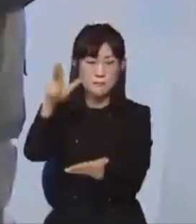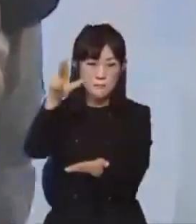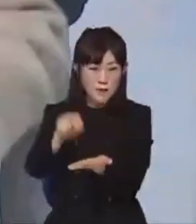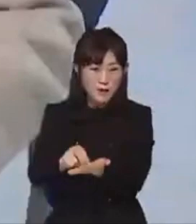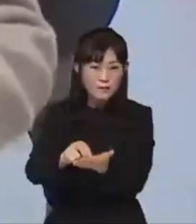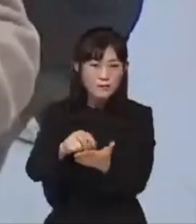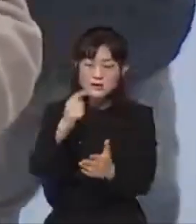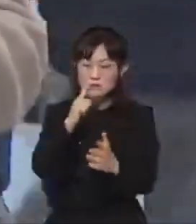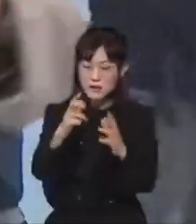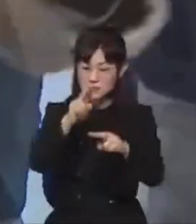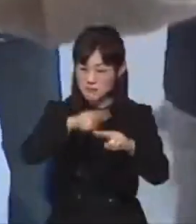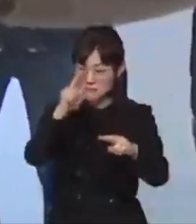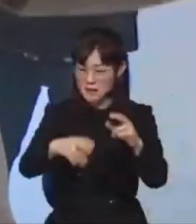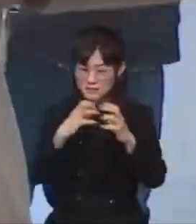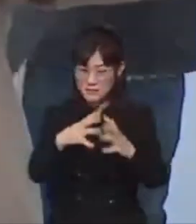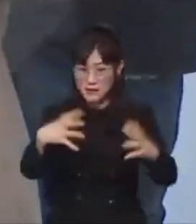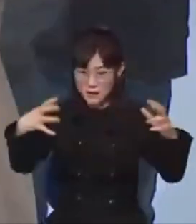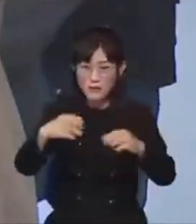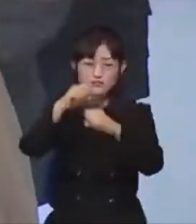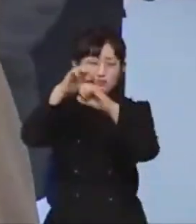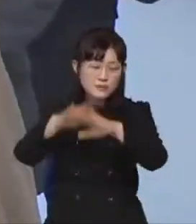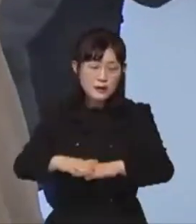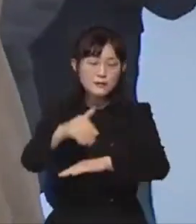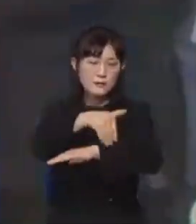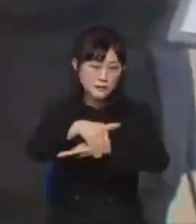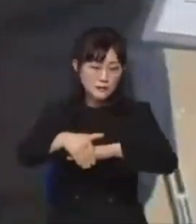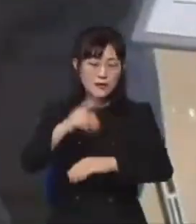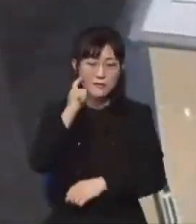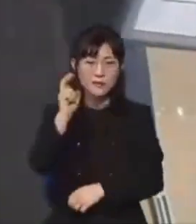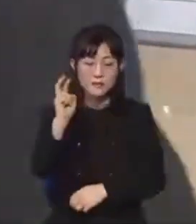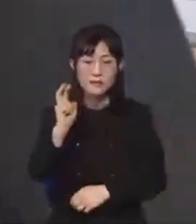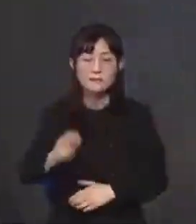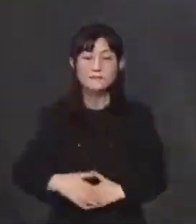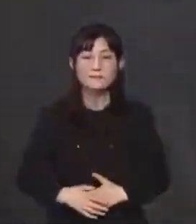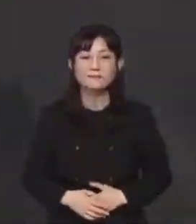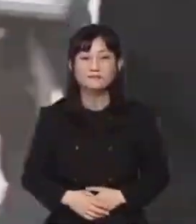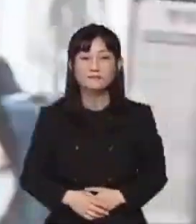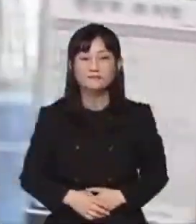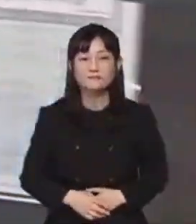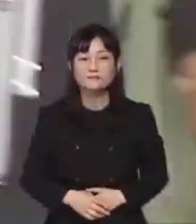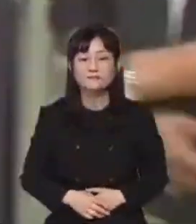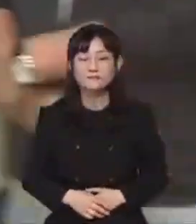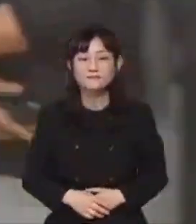불거진 사퇴론을 정면 돌파하려는 의도로 풀이됩니다. KBC 이계혁입니다.